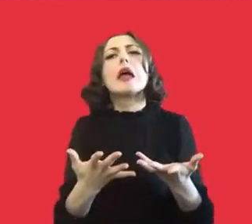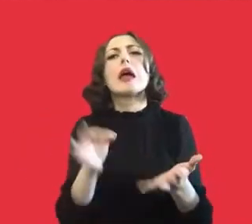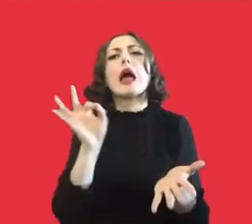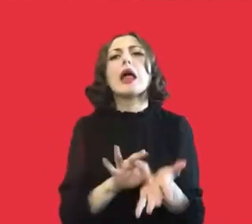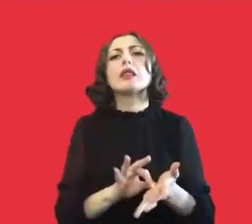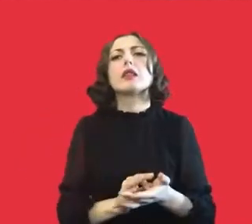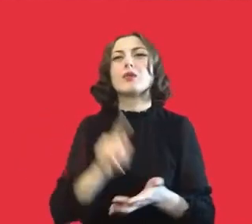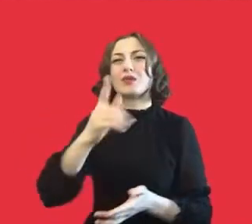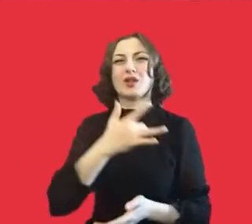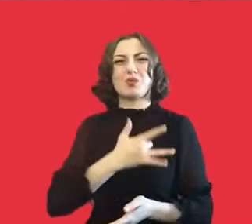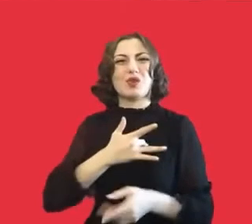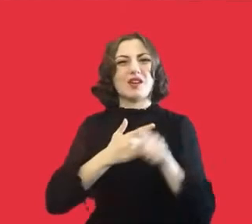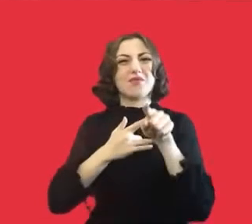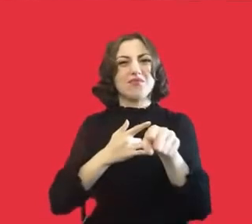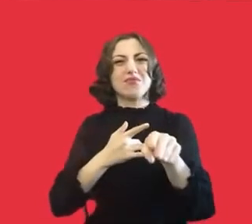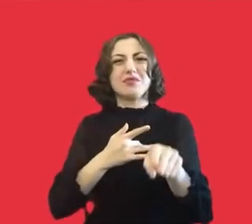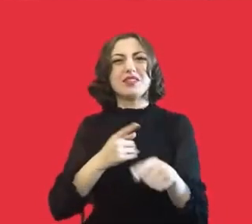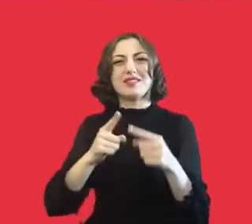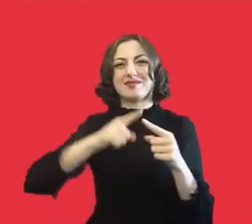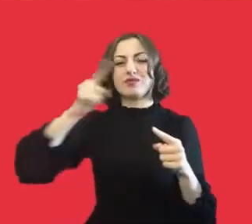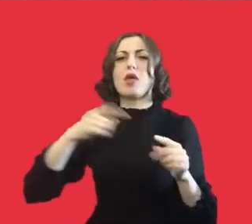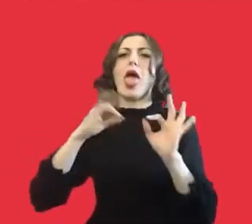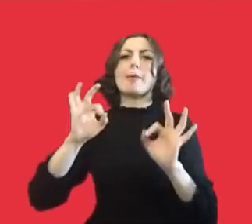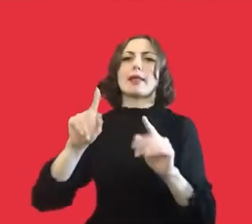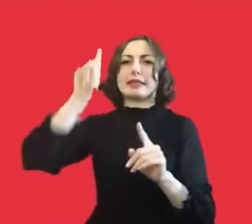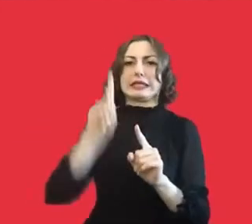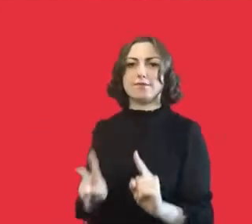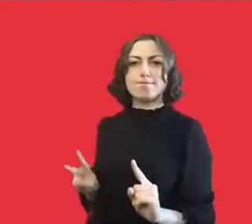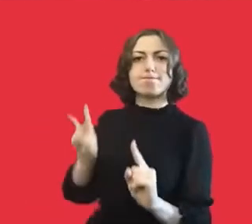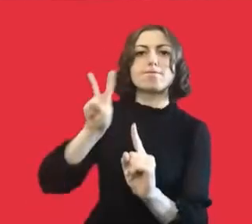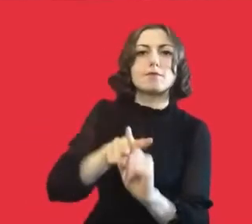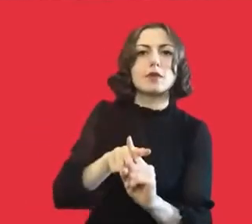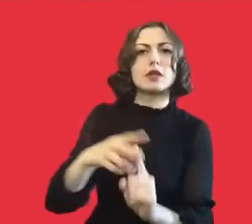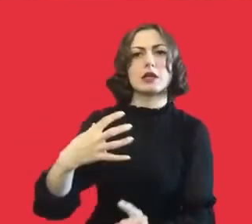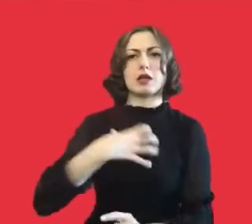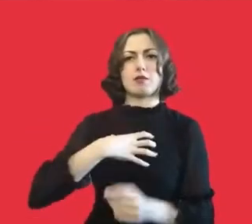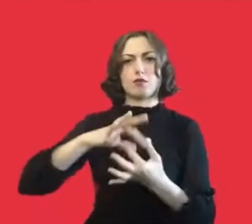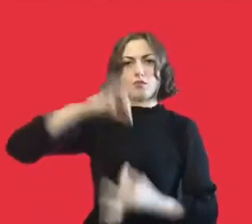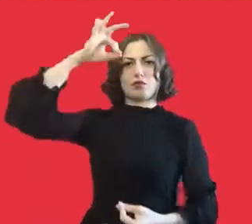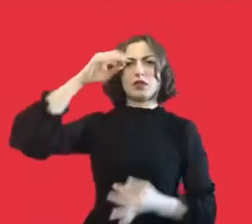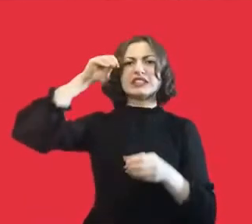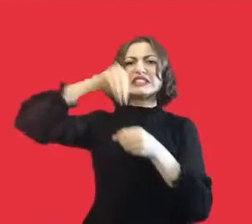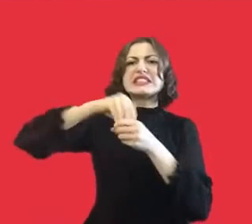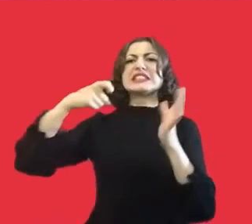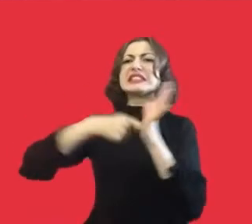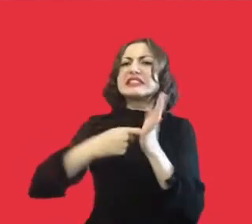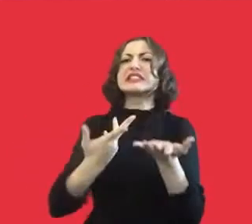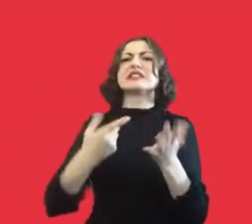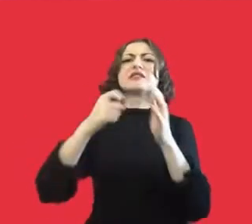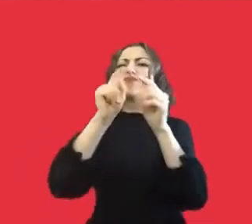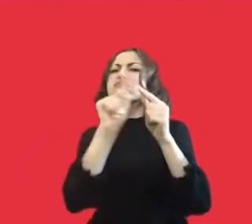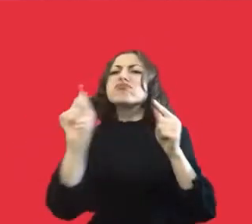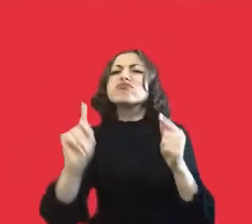Gönüllü olarak bu sürece dahil oluyorsunuz ve kendinize bir profil oluşturuyorsunuz Gönüllü Ol platformumuzla.